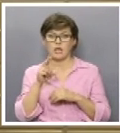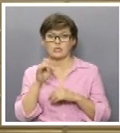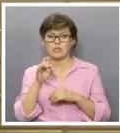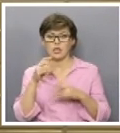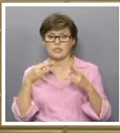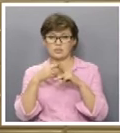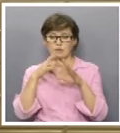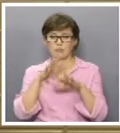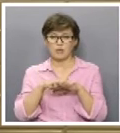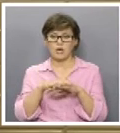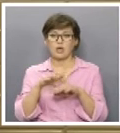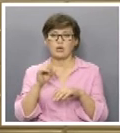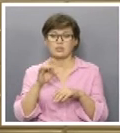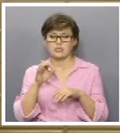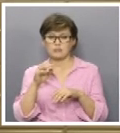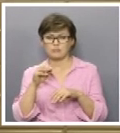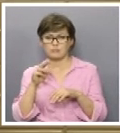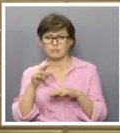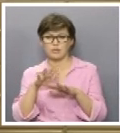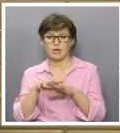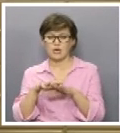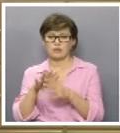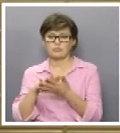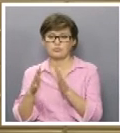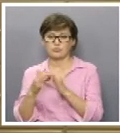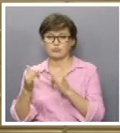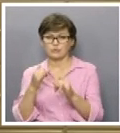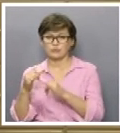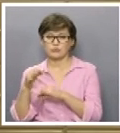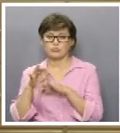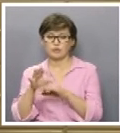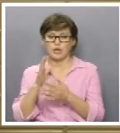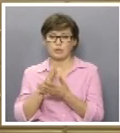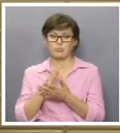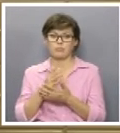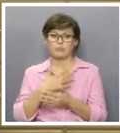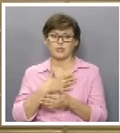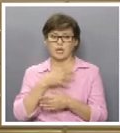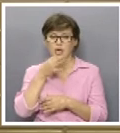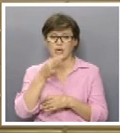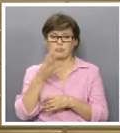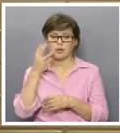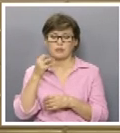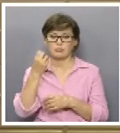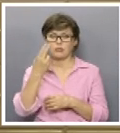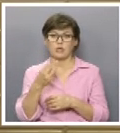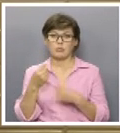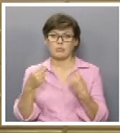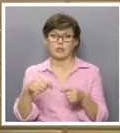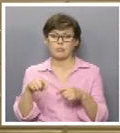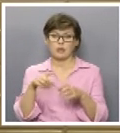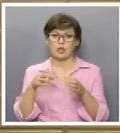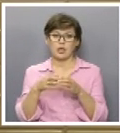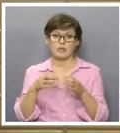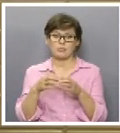Астана банк және тағы да бірқатар банктермен келіссөздер жүргізіліп отыр. Менің айта кететінім, Алматы әлеуметтік кәсіпкерлік